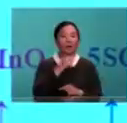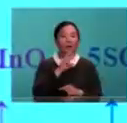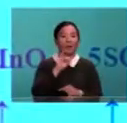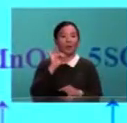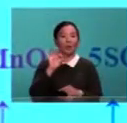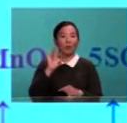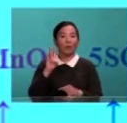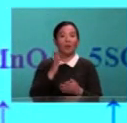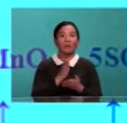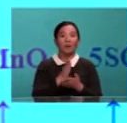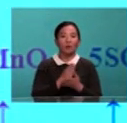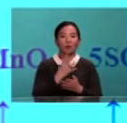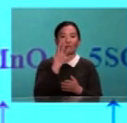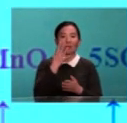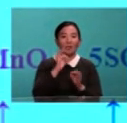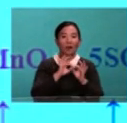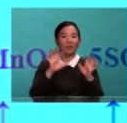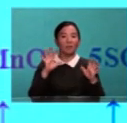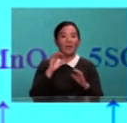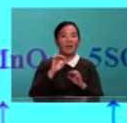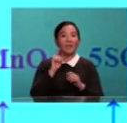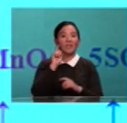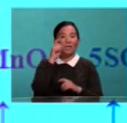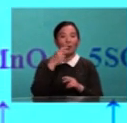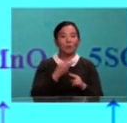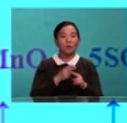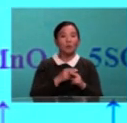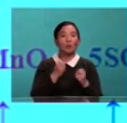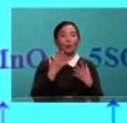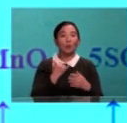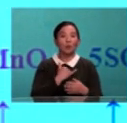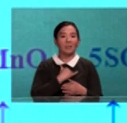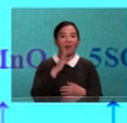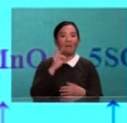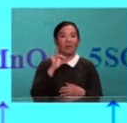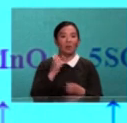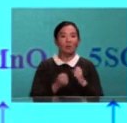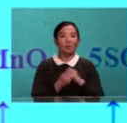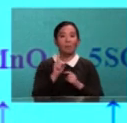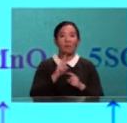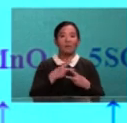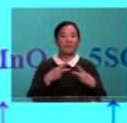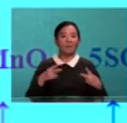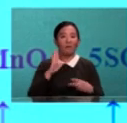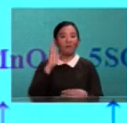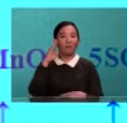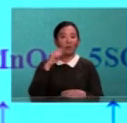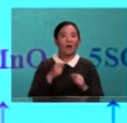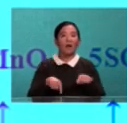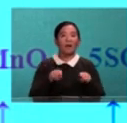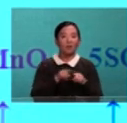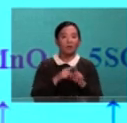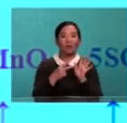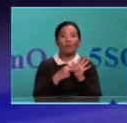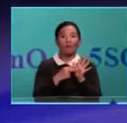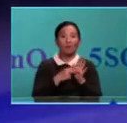ионе находятся 4 атома кислорода, сколько нам водородов необходимо, чтобы они превратились в воду? Конечно же,